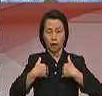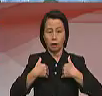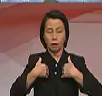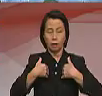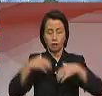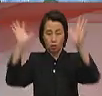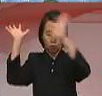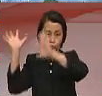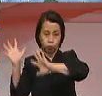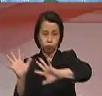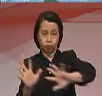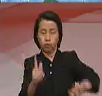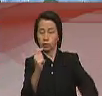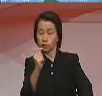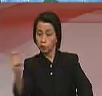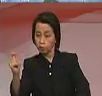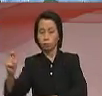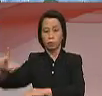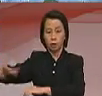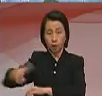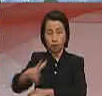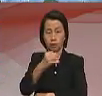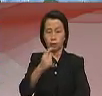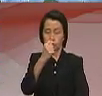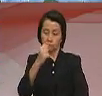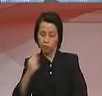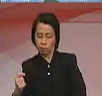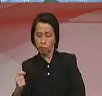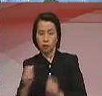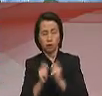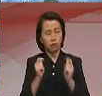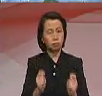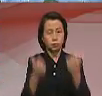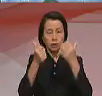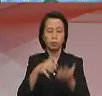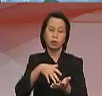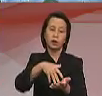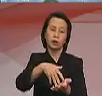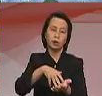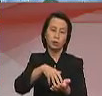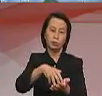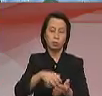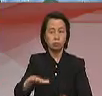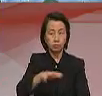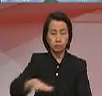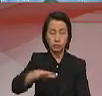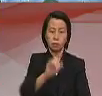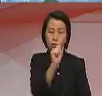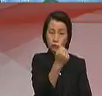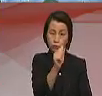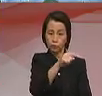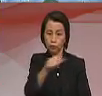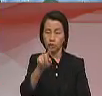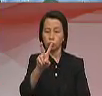pengaruh angin daripada arah timur laut dan juga Tenggara dengan kelajuan Nyai yang agak lemah yaitu sekitar 10 hingga